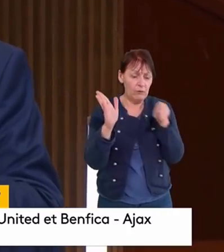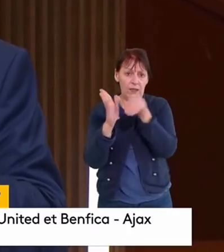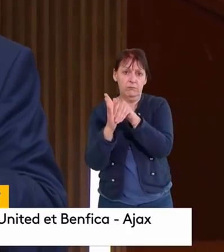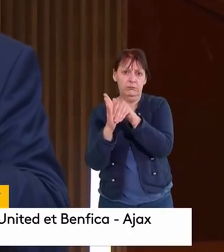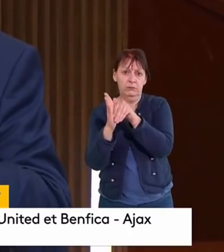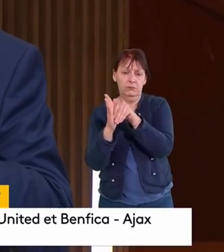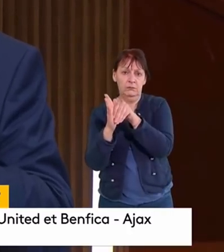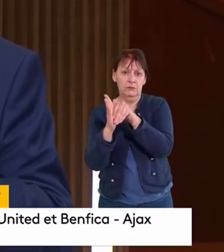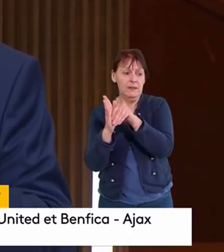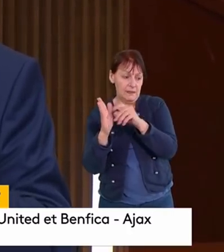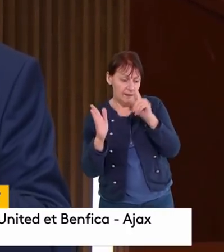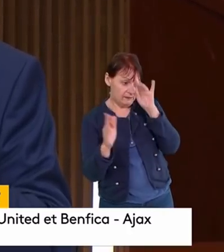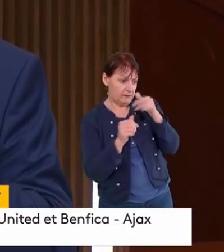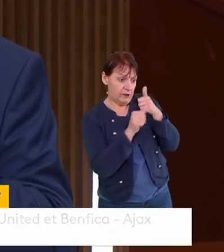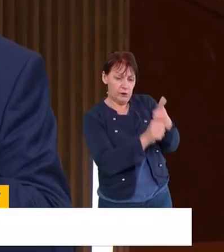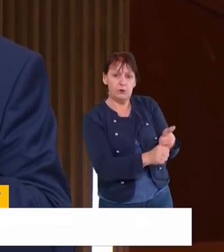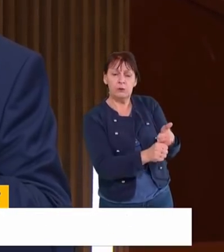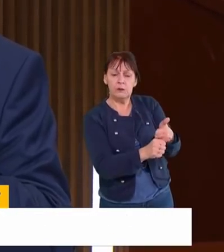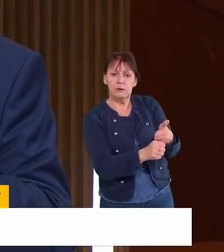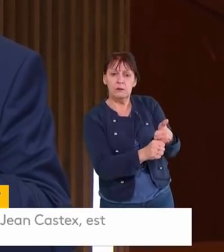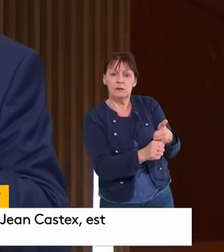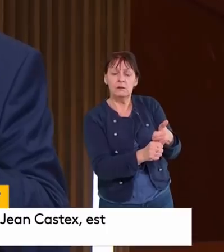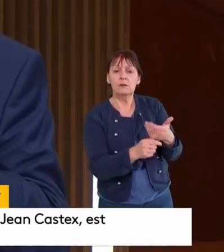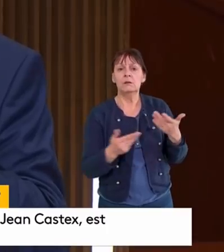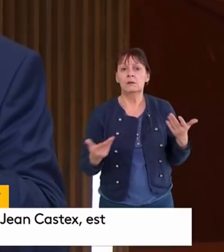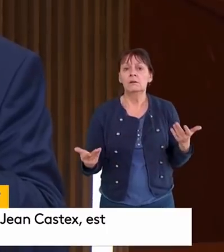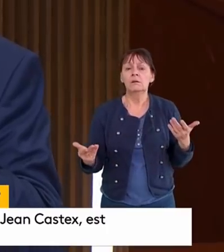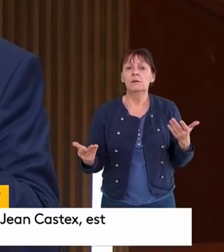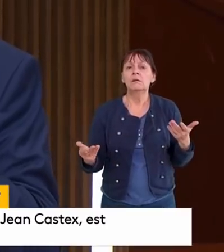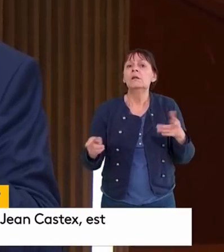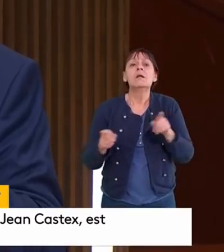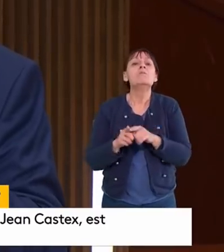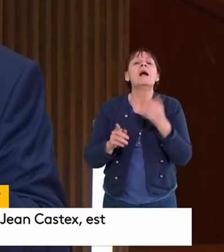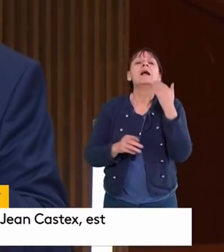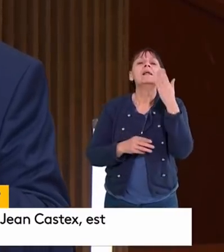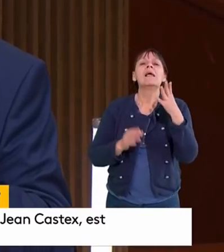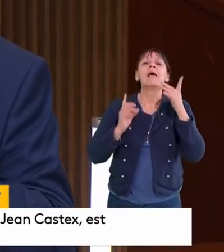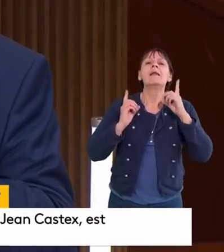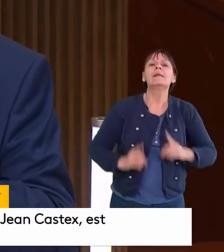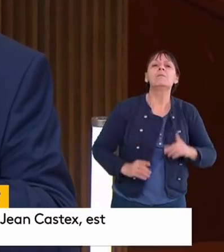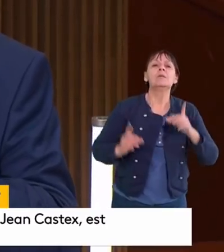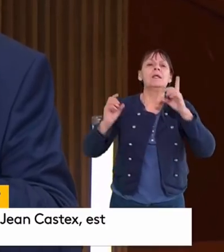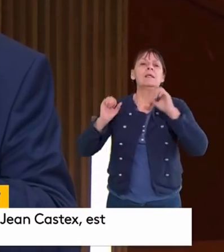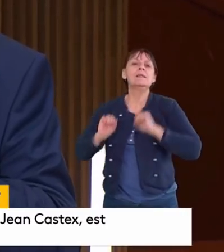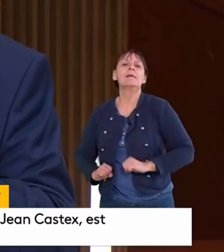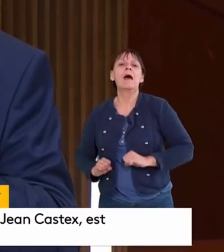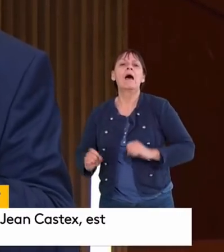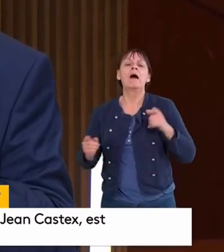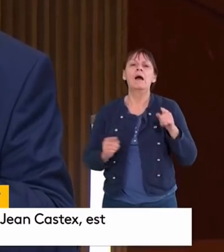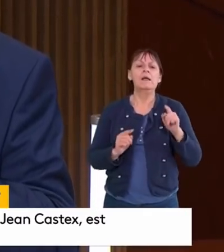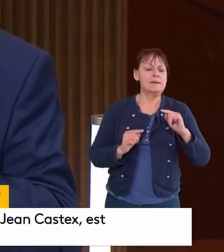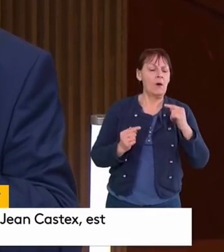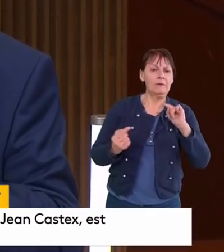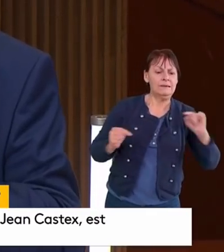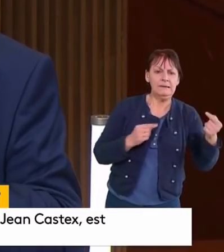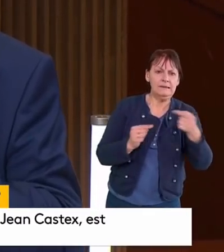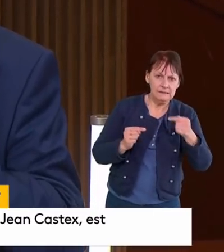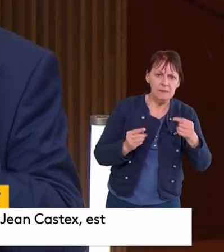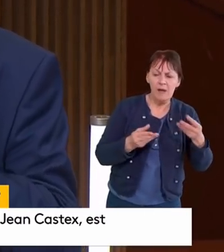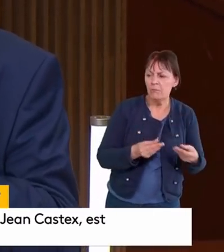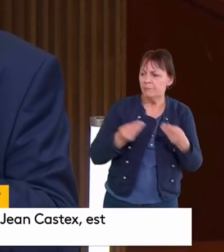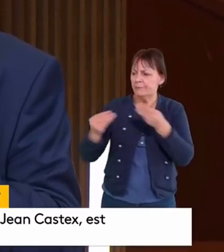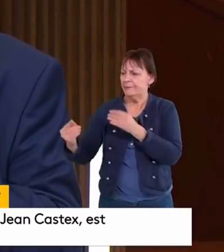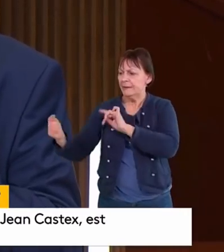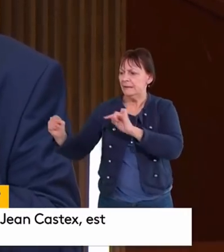votre avis, au même titre des allers-retours de la navette parlementaire, au même titre que vous êtes une chambre,